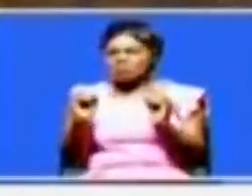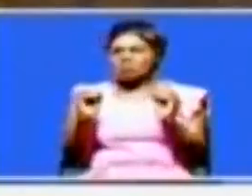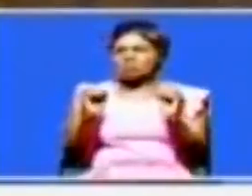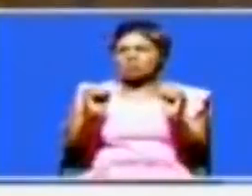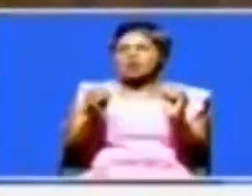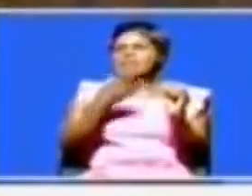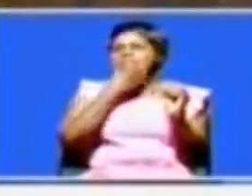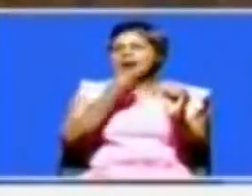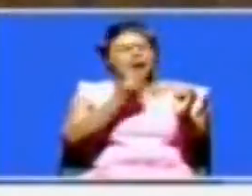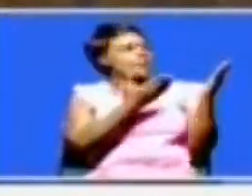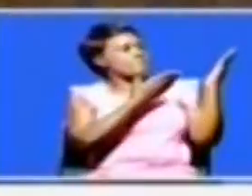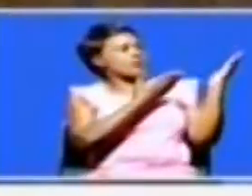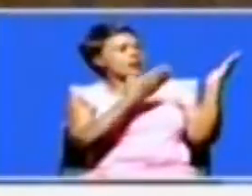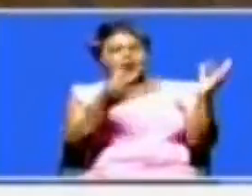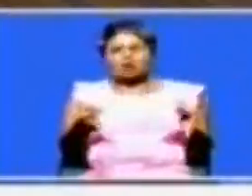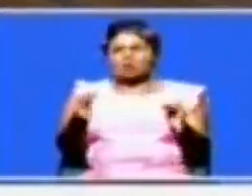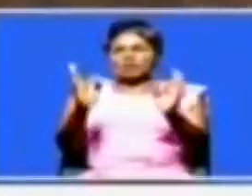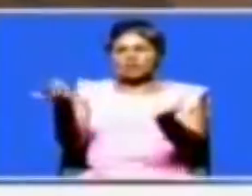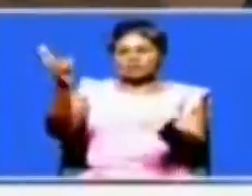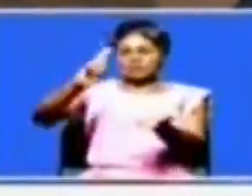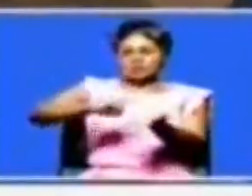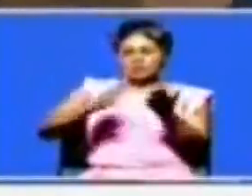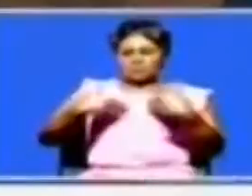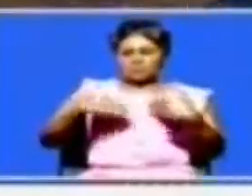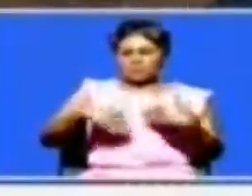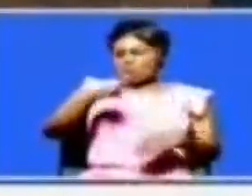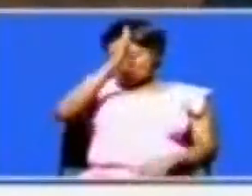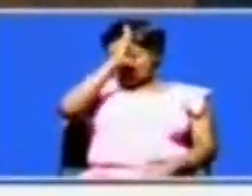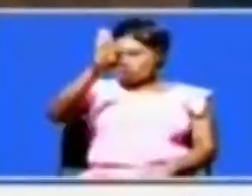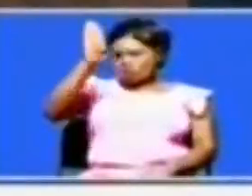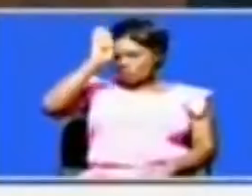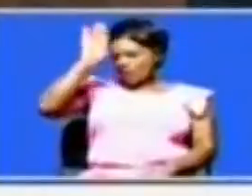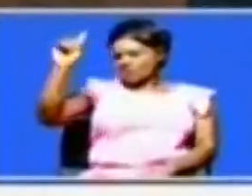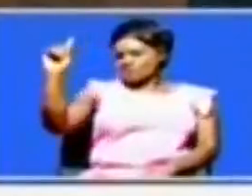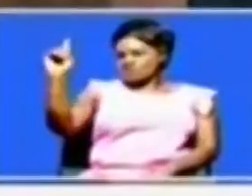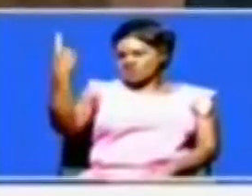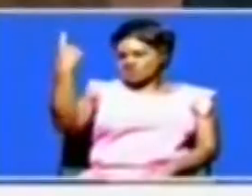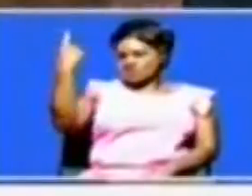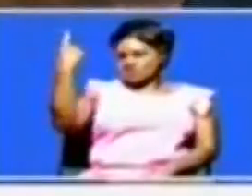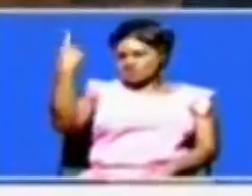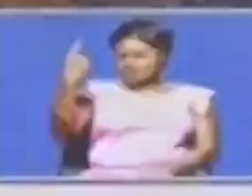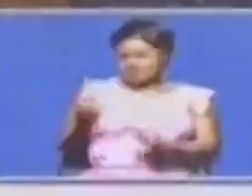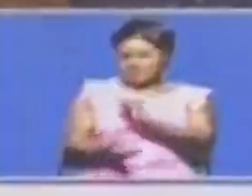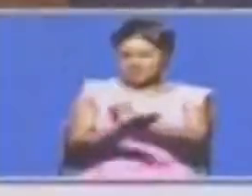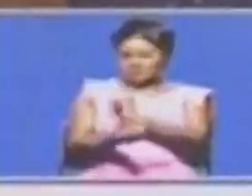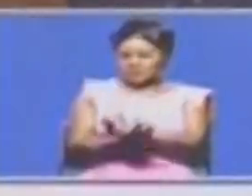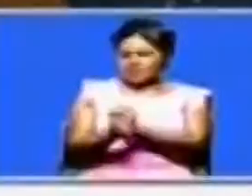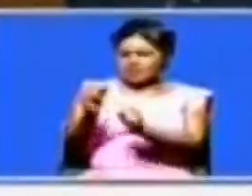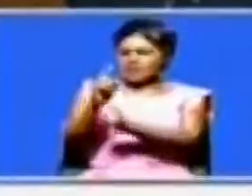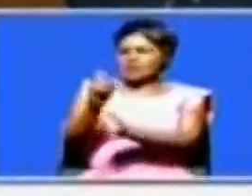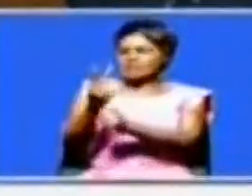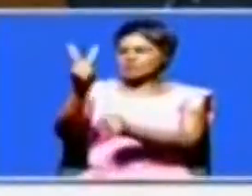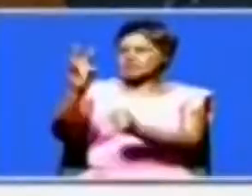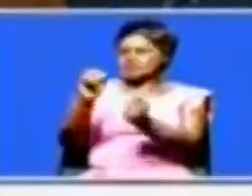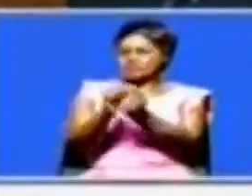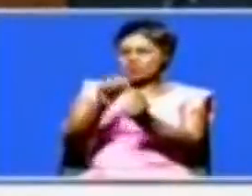Christopher Barasa, ambaye ni afisa usajili wa watu katika kaunti ya Bungoma, alikuwa kwanza kizimbani akielezea matukio ya mwezi Novemba mwaka